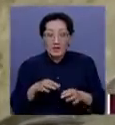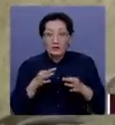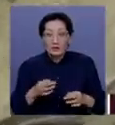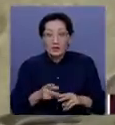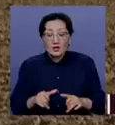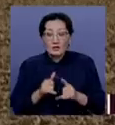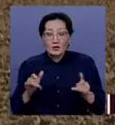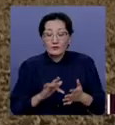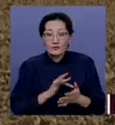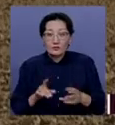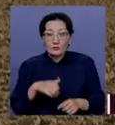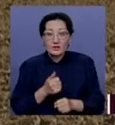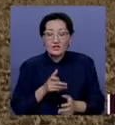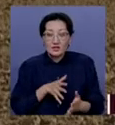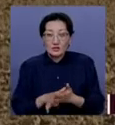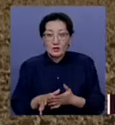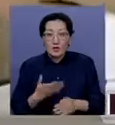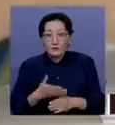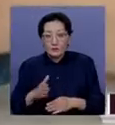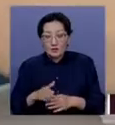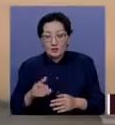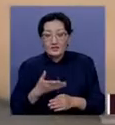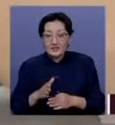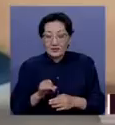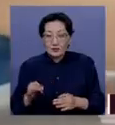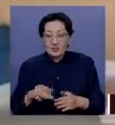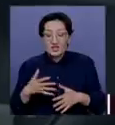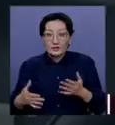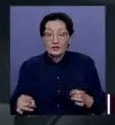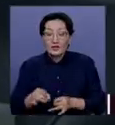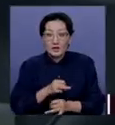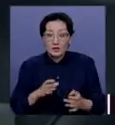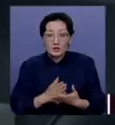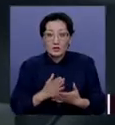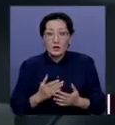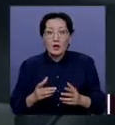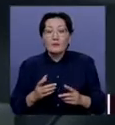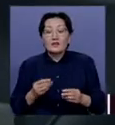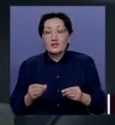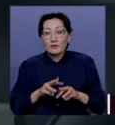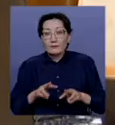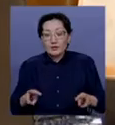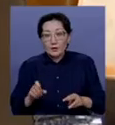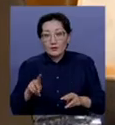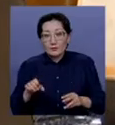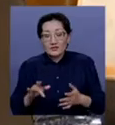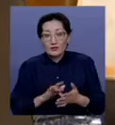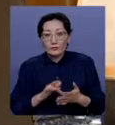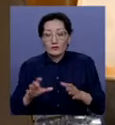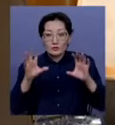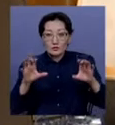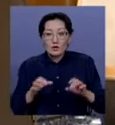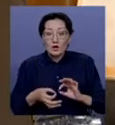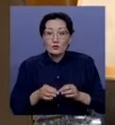Дамудың бюджеті ғана емес, негізгі шығындар субсидиялау мен кредиттеуде жан-жақты қаралған екен. Ал қаржы министрі Алихан Смайылов бюджеттік кодекске